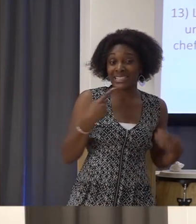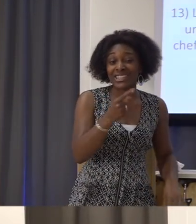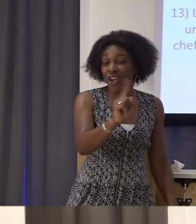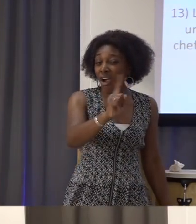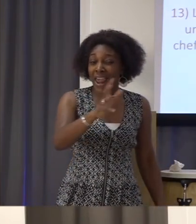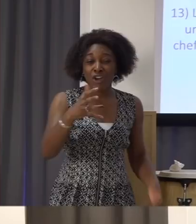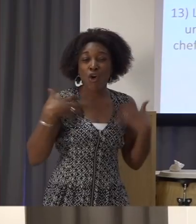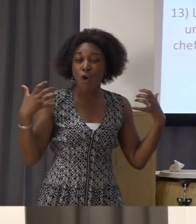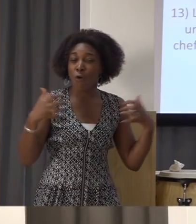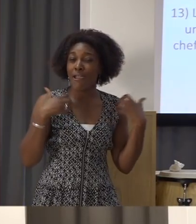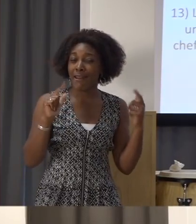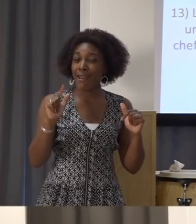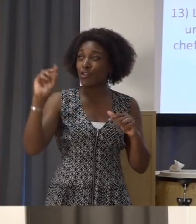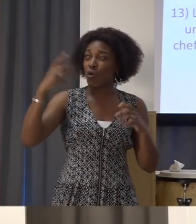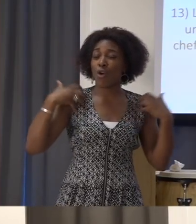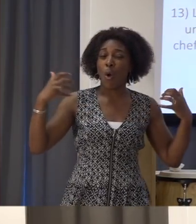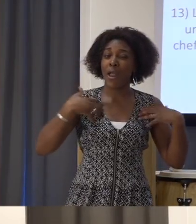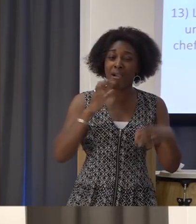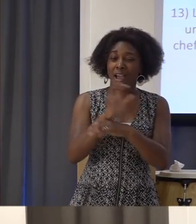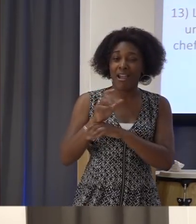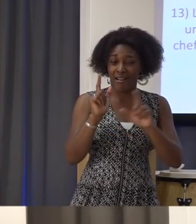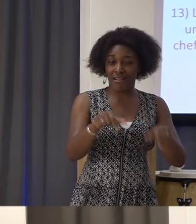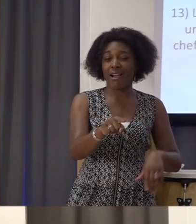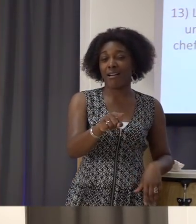mise contre les arbres.